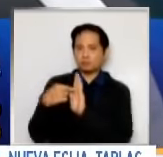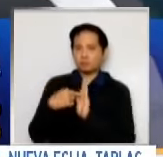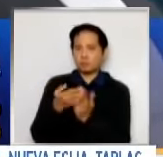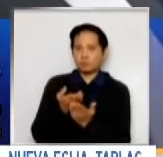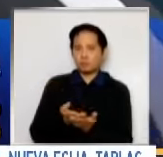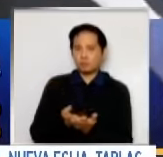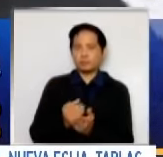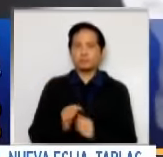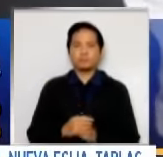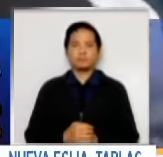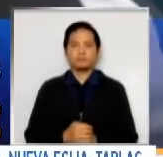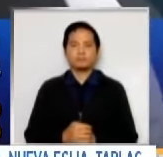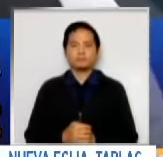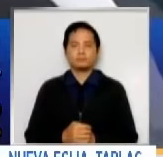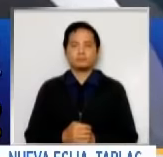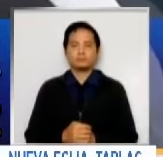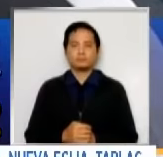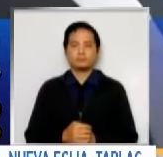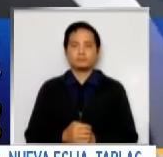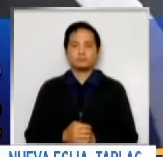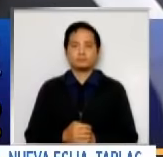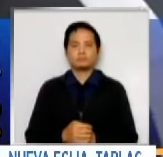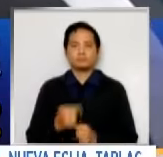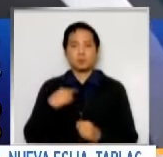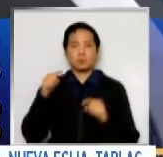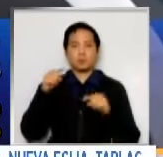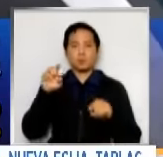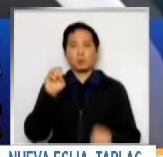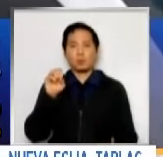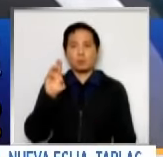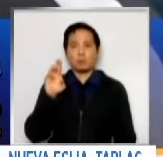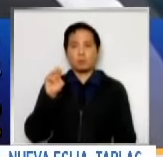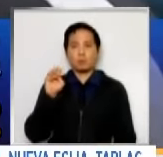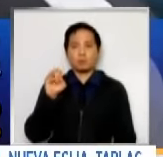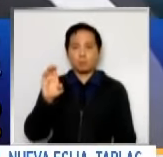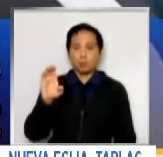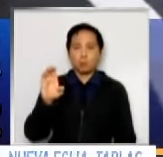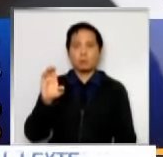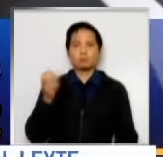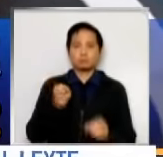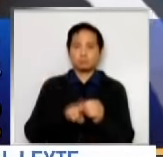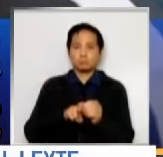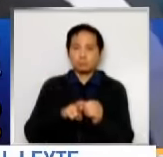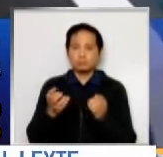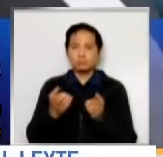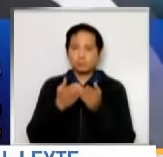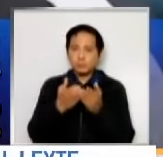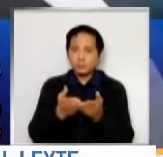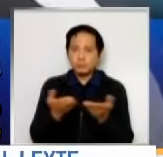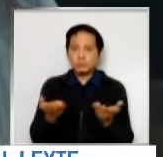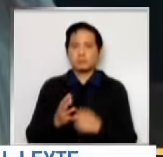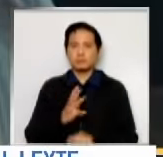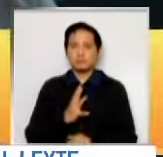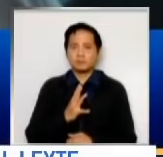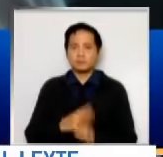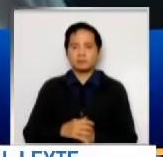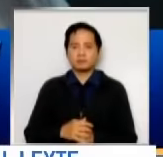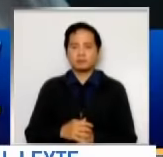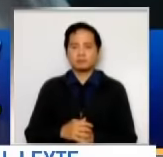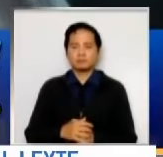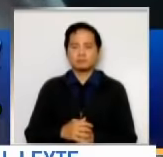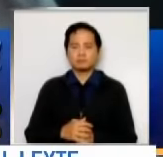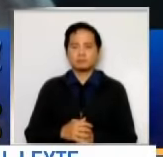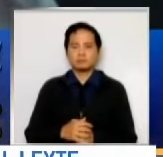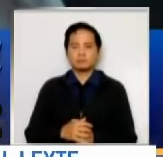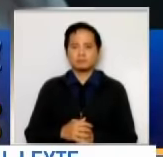ning okay naman karon sa ormo kay lagi nga mas lang pangitaon karon ning QR code na lang. Karon sa una kay daghan gyud sila gyud pangita. Kay